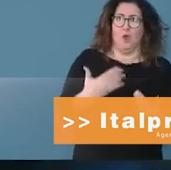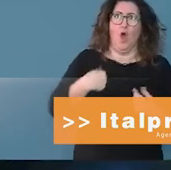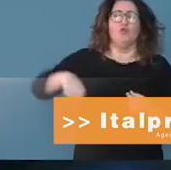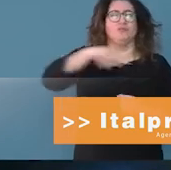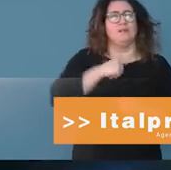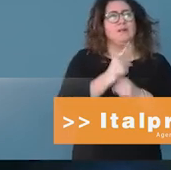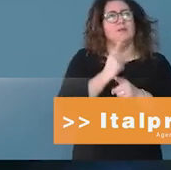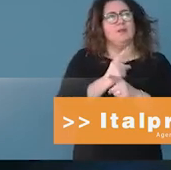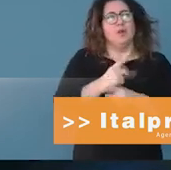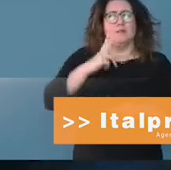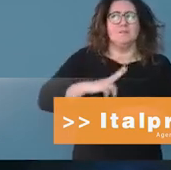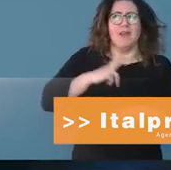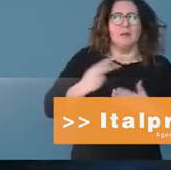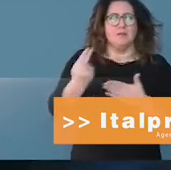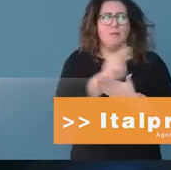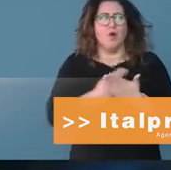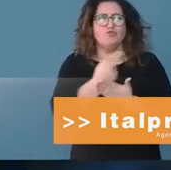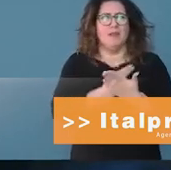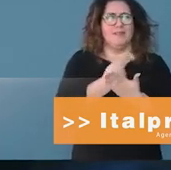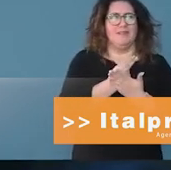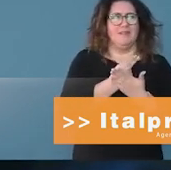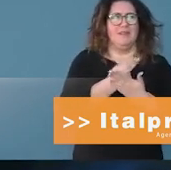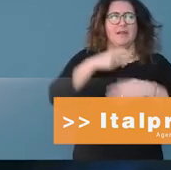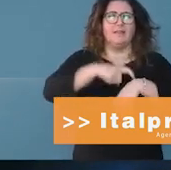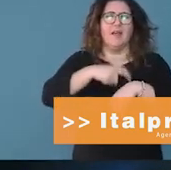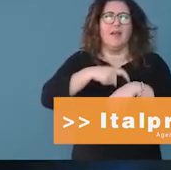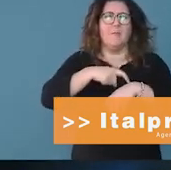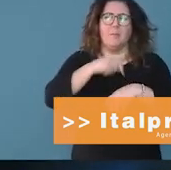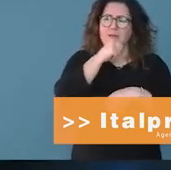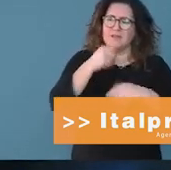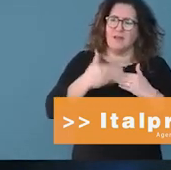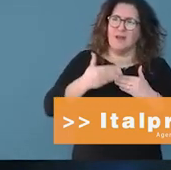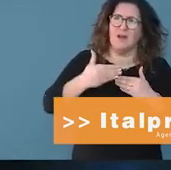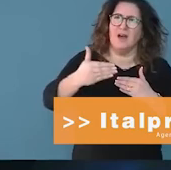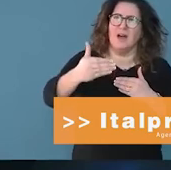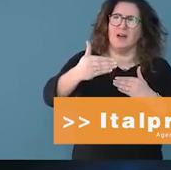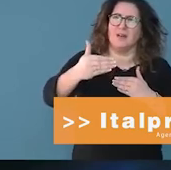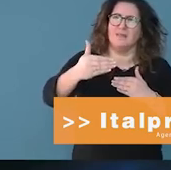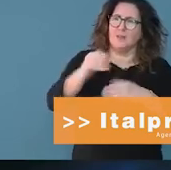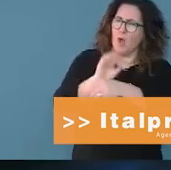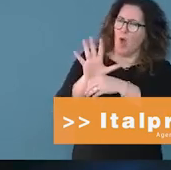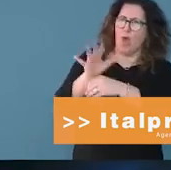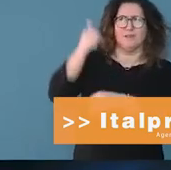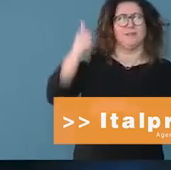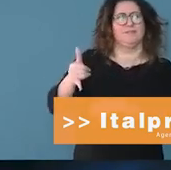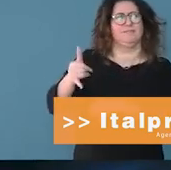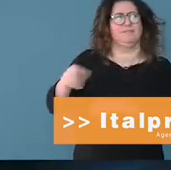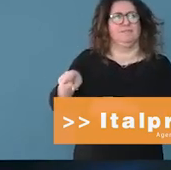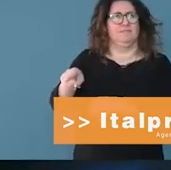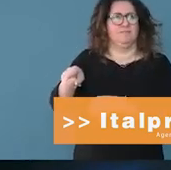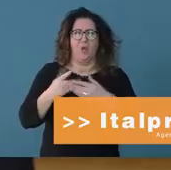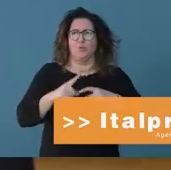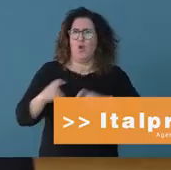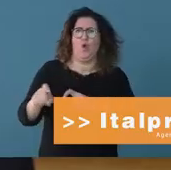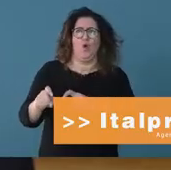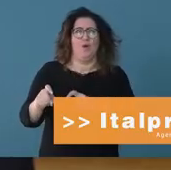unità di intenti per sconfiggere un nemico che si chiama covit per favorire la rinascita del paese